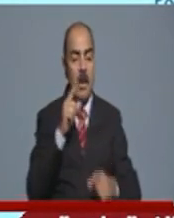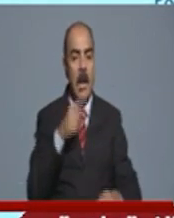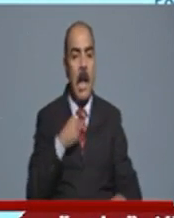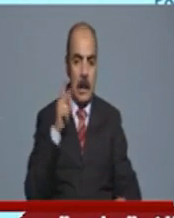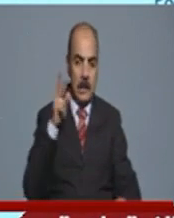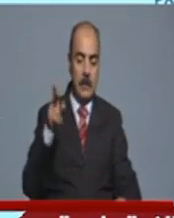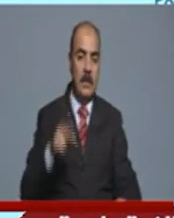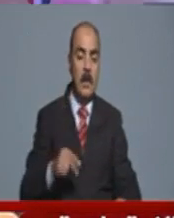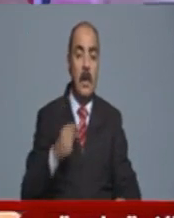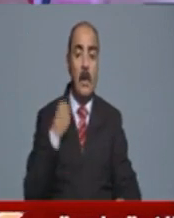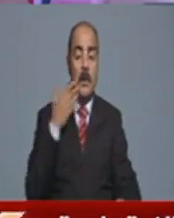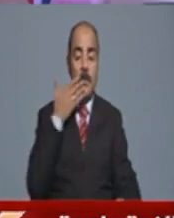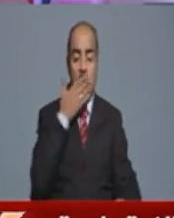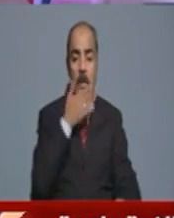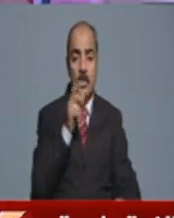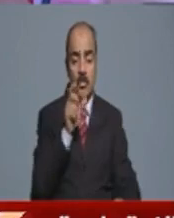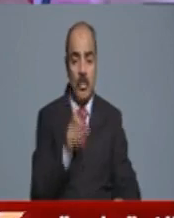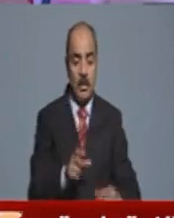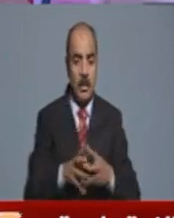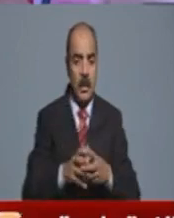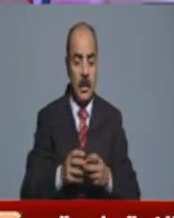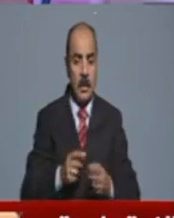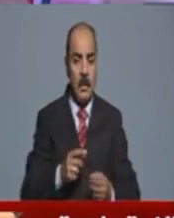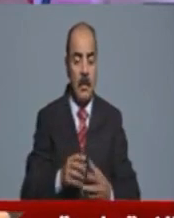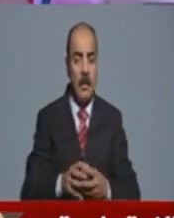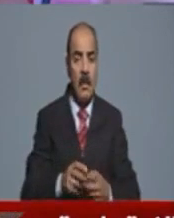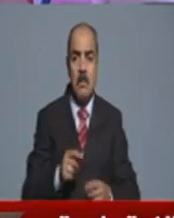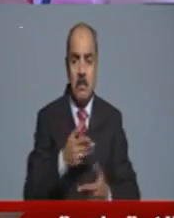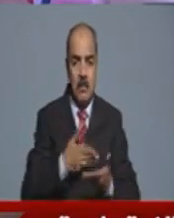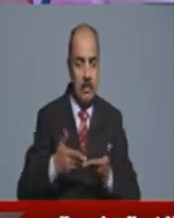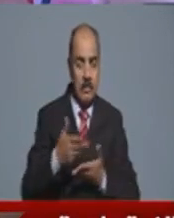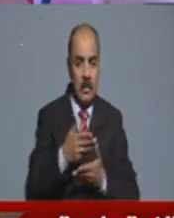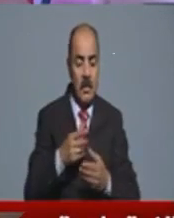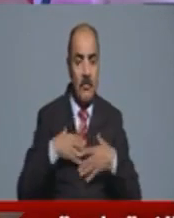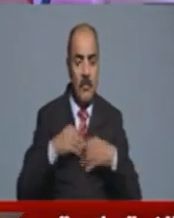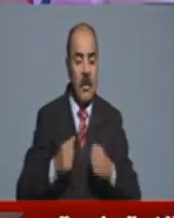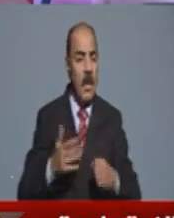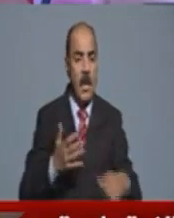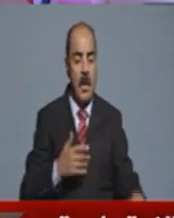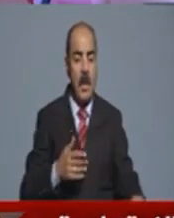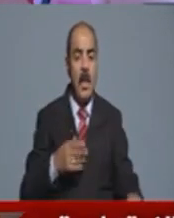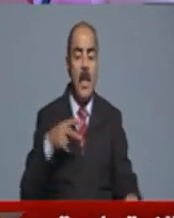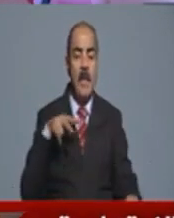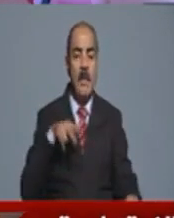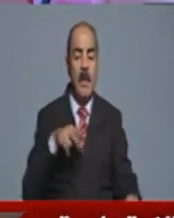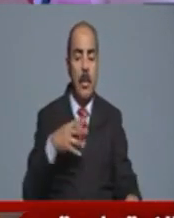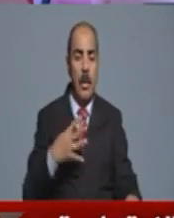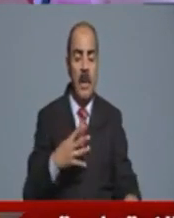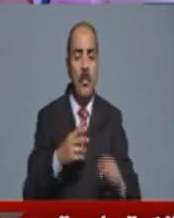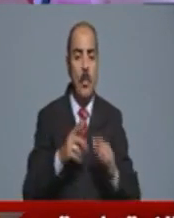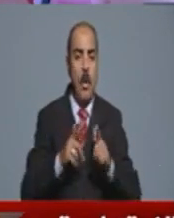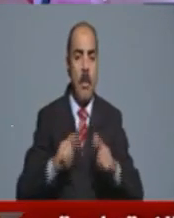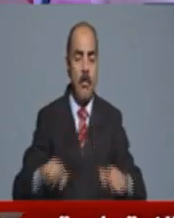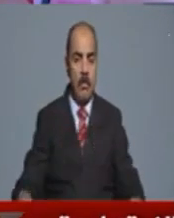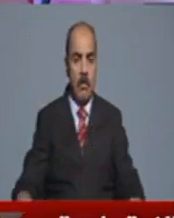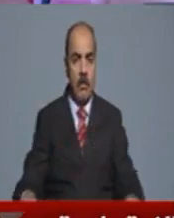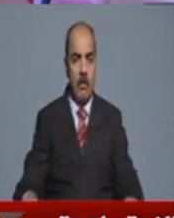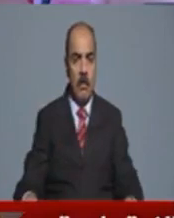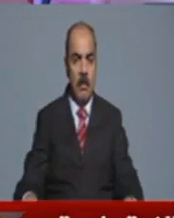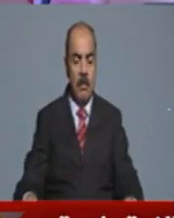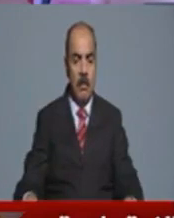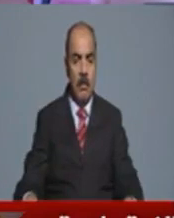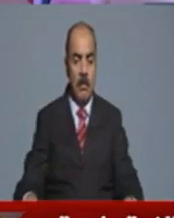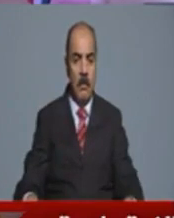بنصرف نصيب الفرد في الفرد في المجتمع المصري من الصحه حوالي 48 دولار. انا بتكلم على